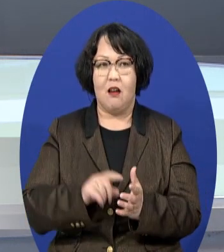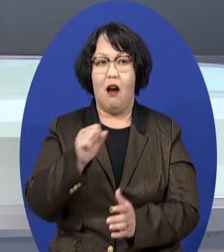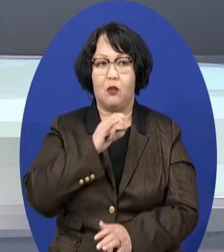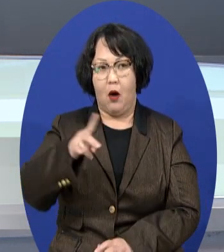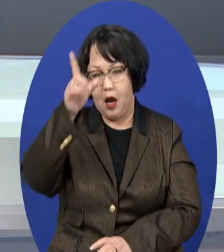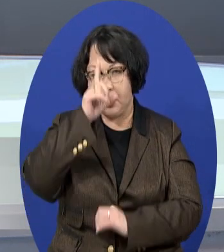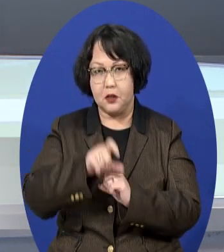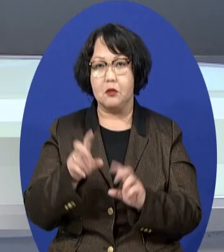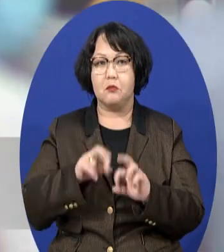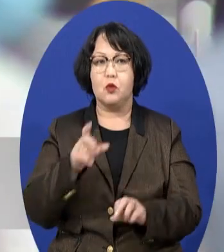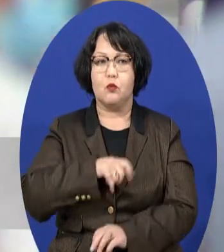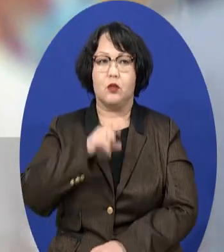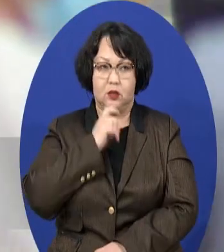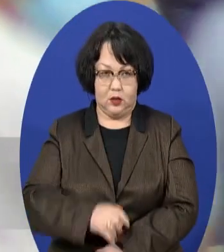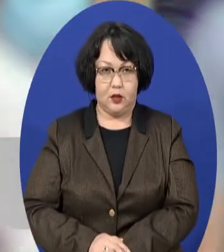эрдэмтэд ярьж байна.